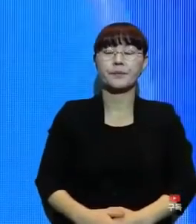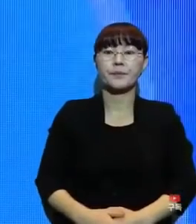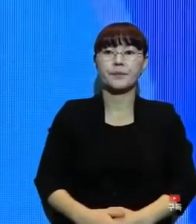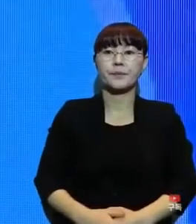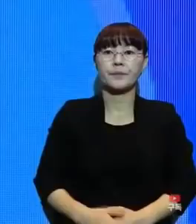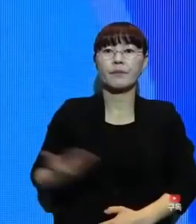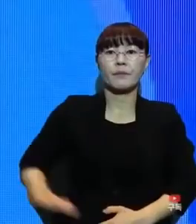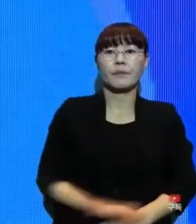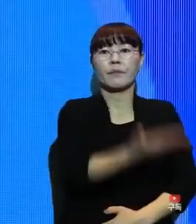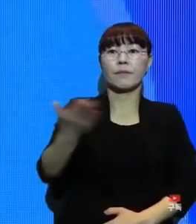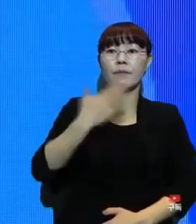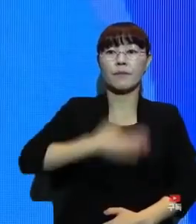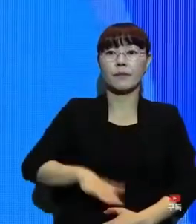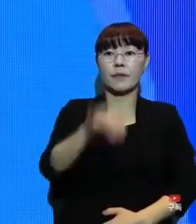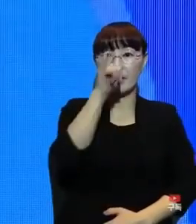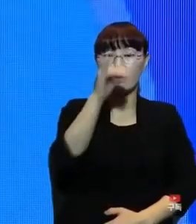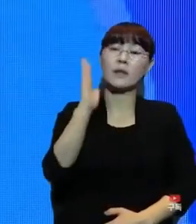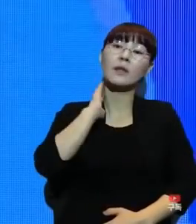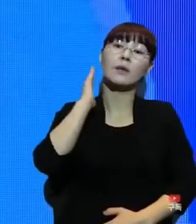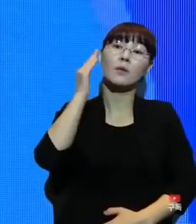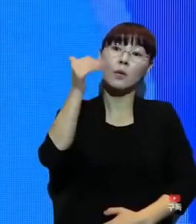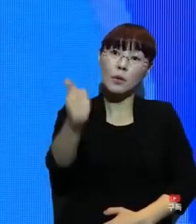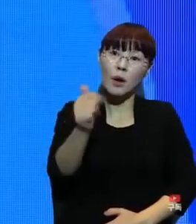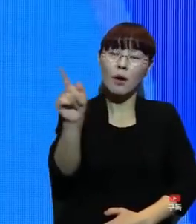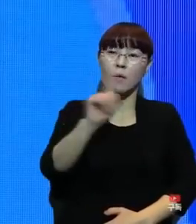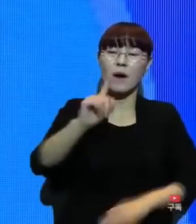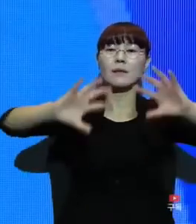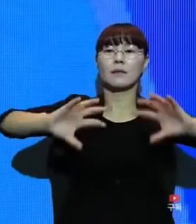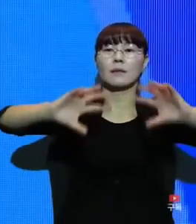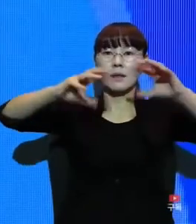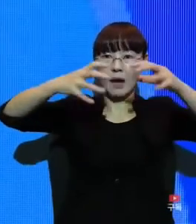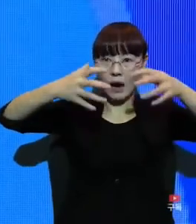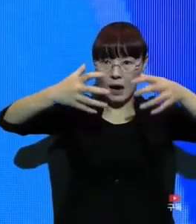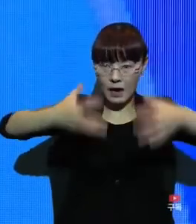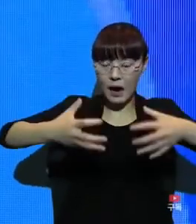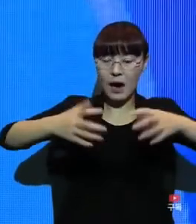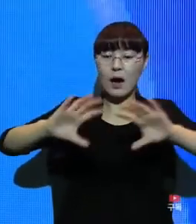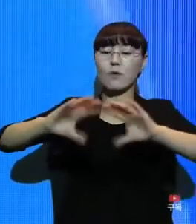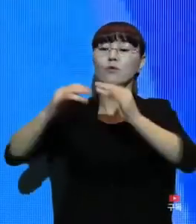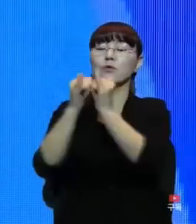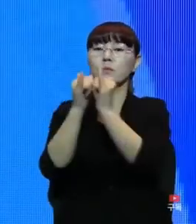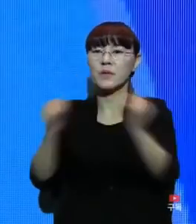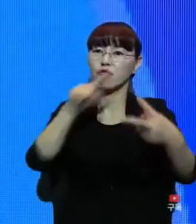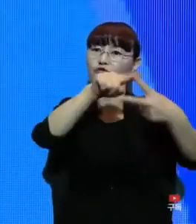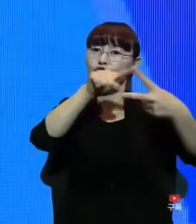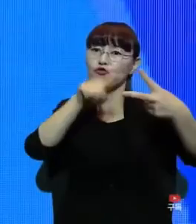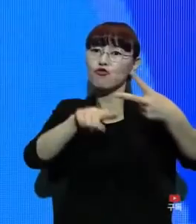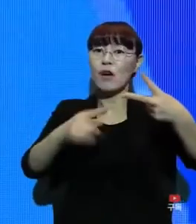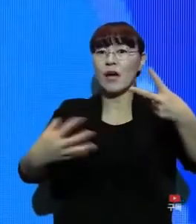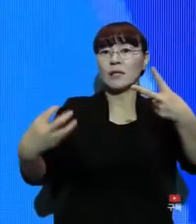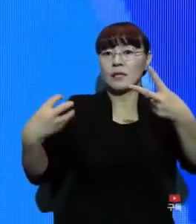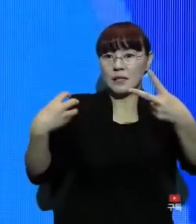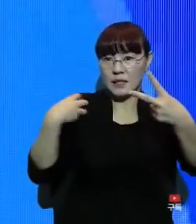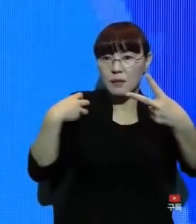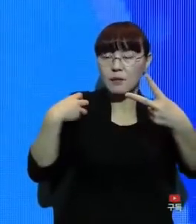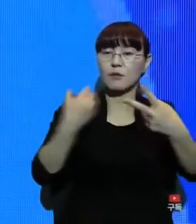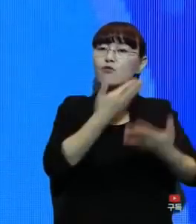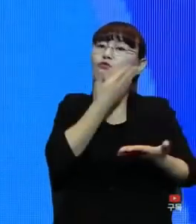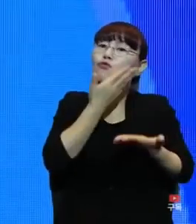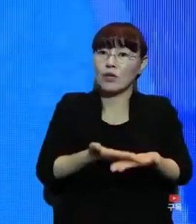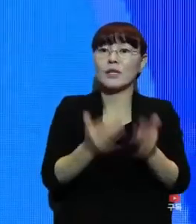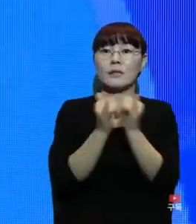모두가 알다시피 대통령은 국가의 운명 그리고 우리 국민들의 삶을 통째로 책임지는 정말로 중요한